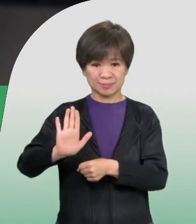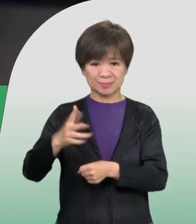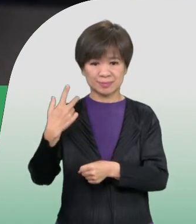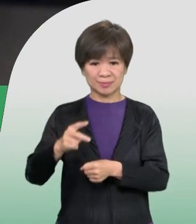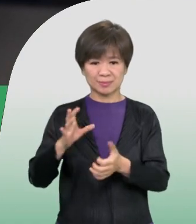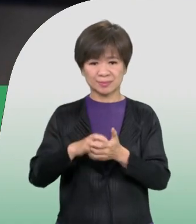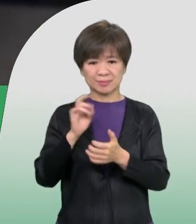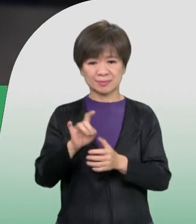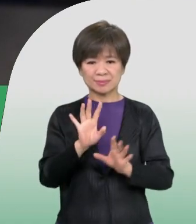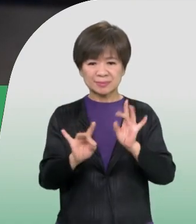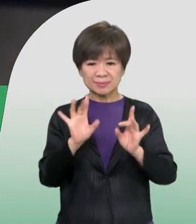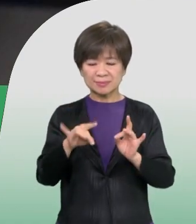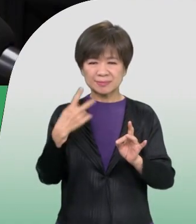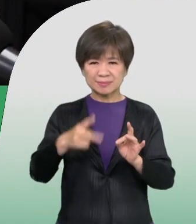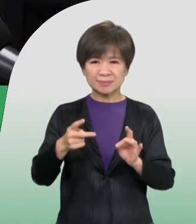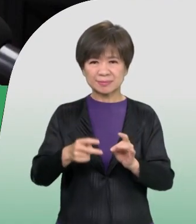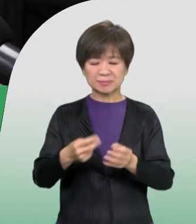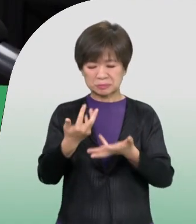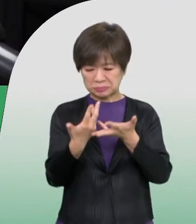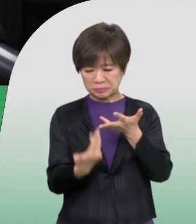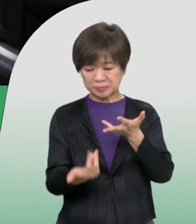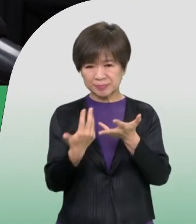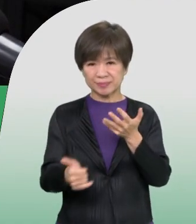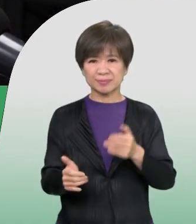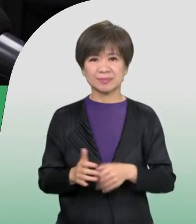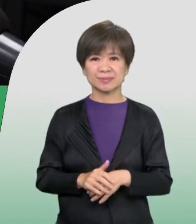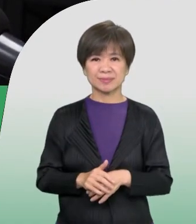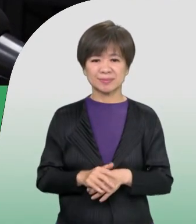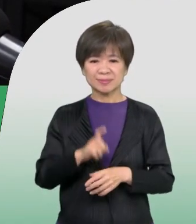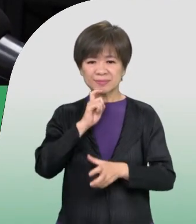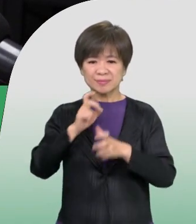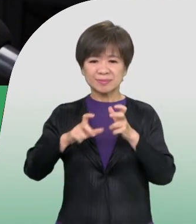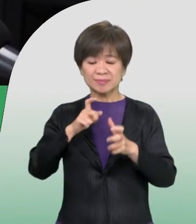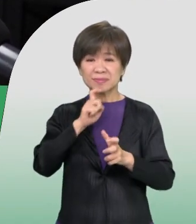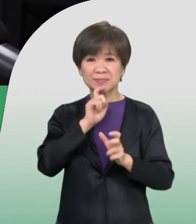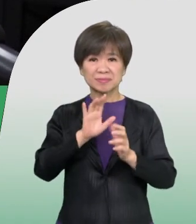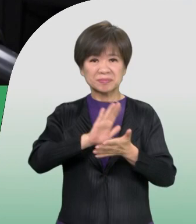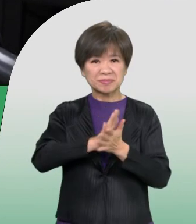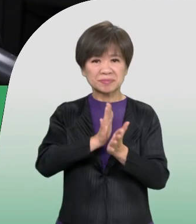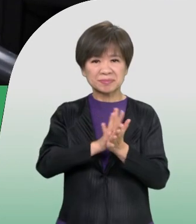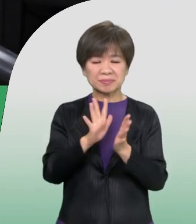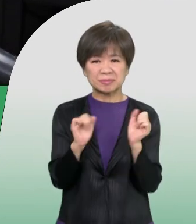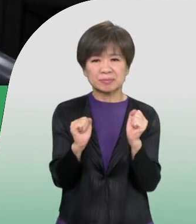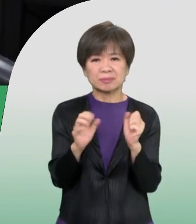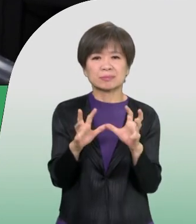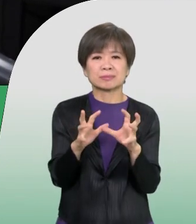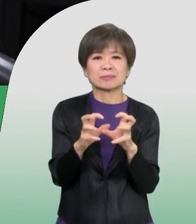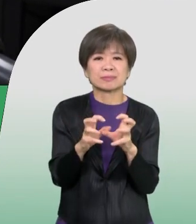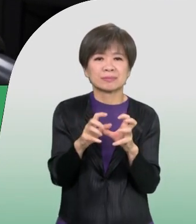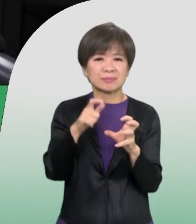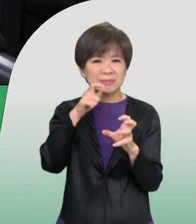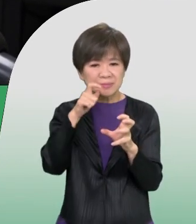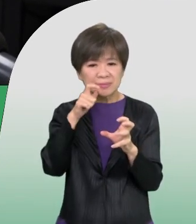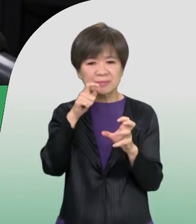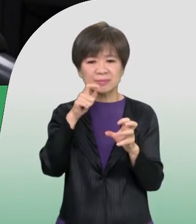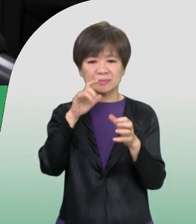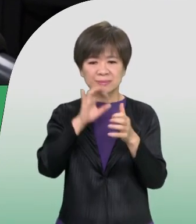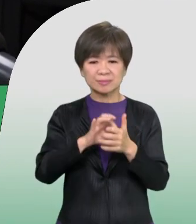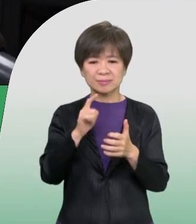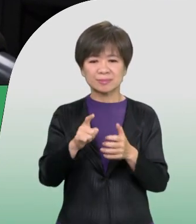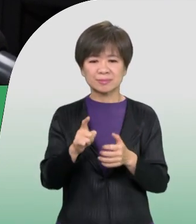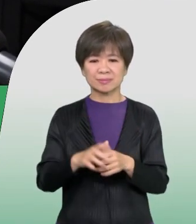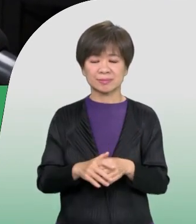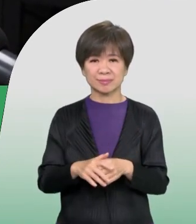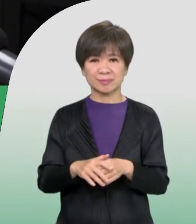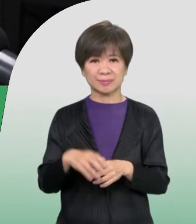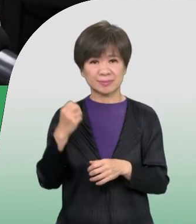材还能够吃一摆。 因为奶油乳酪遇冷之后还是会结块，那我们在倒鲜